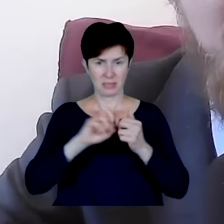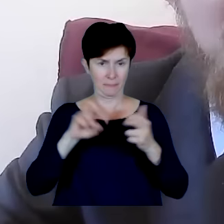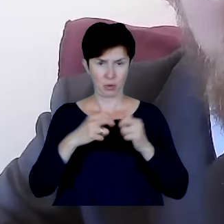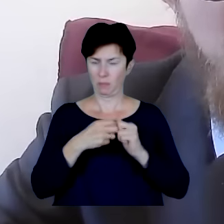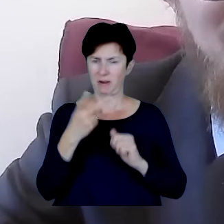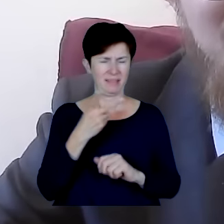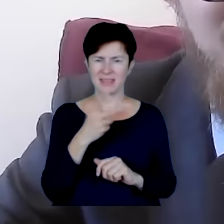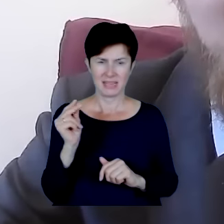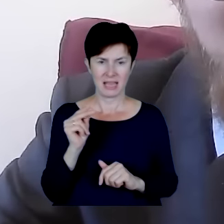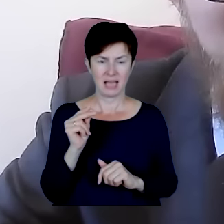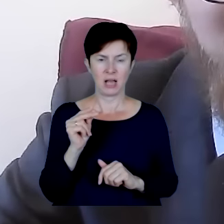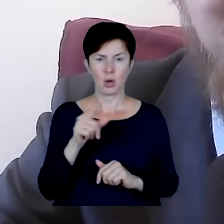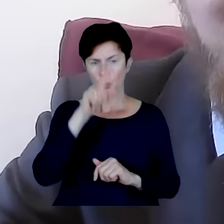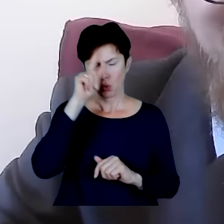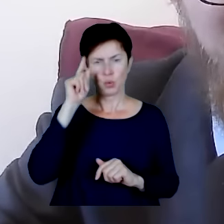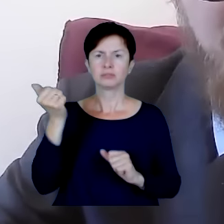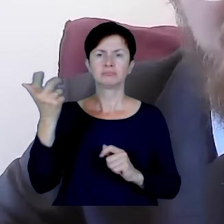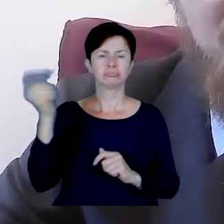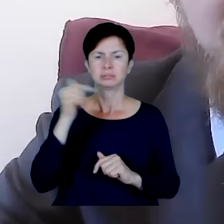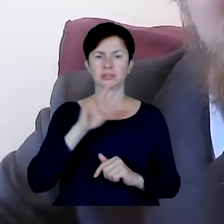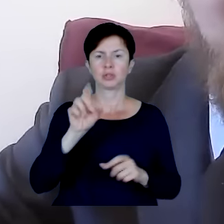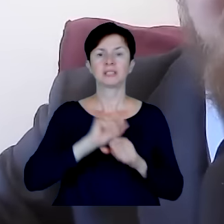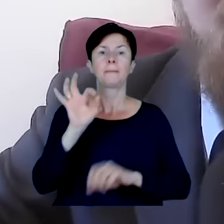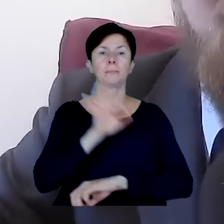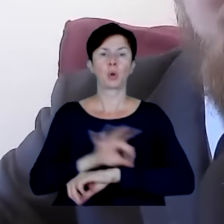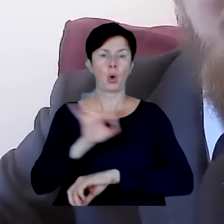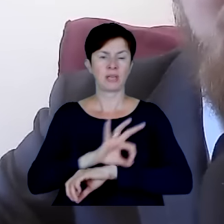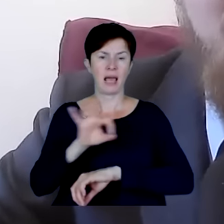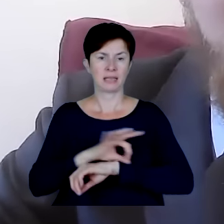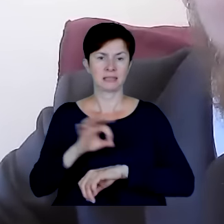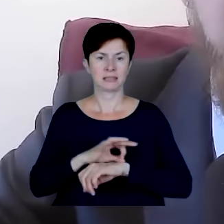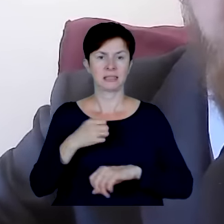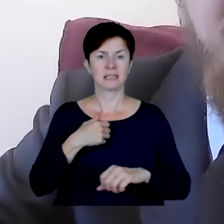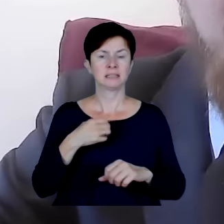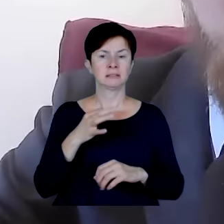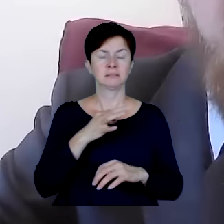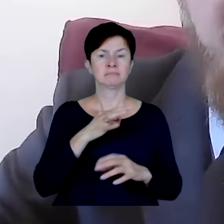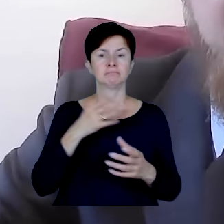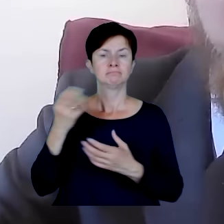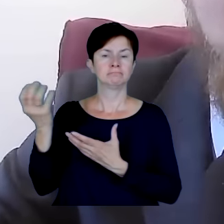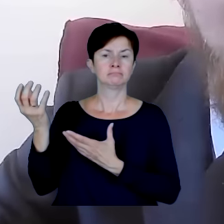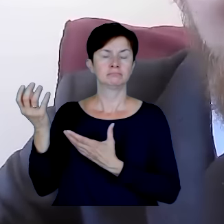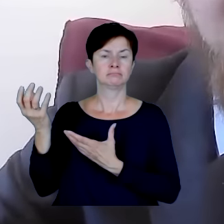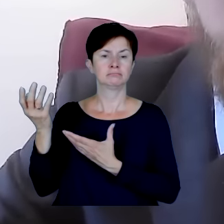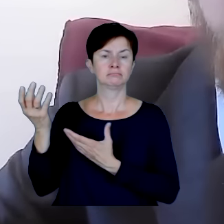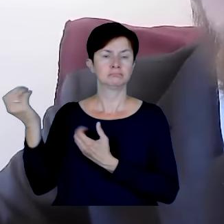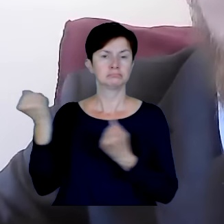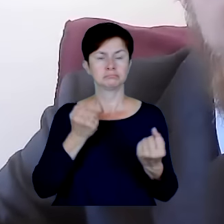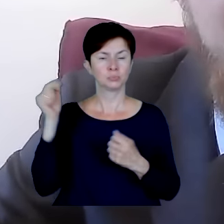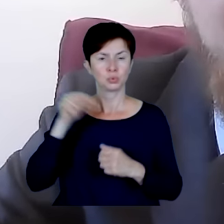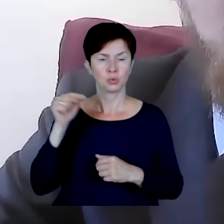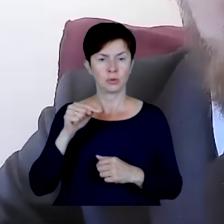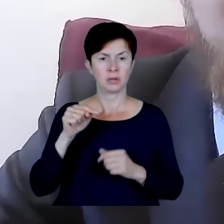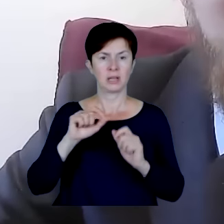masowy napływ ludzi nie jest problemem, jest projektem, tak? Sprowadzanie imigrantów do Europy, spoza Europy i z kierunków